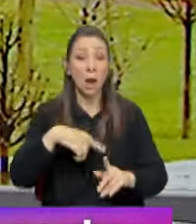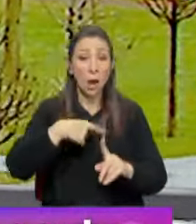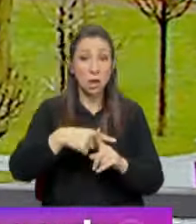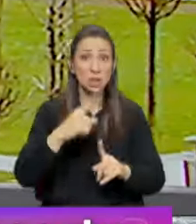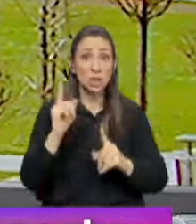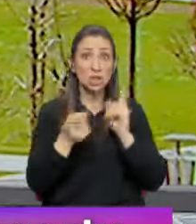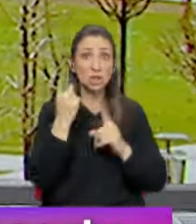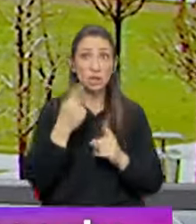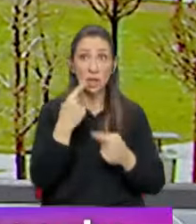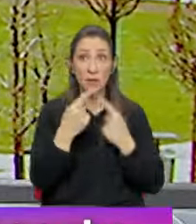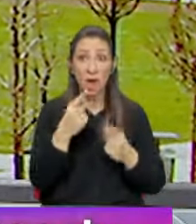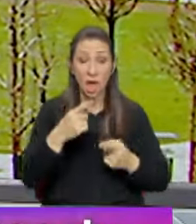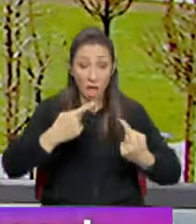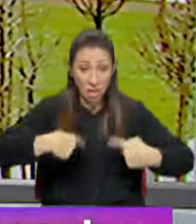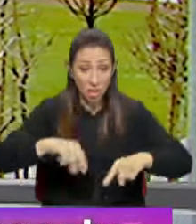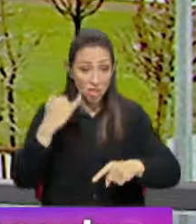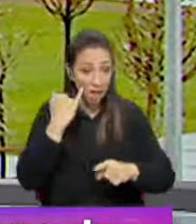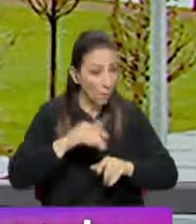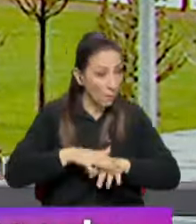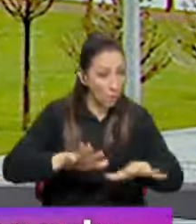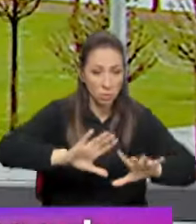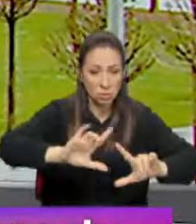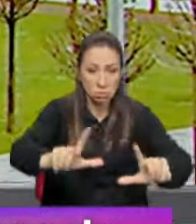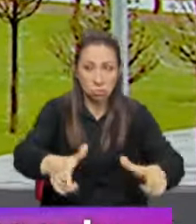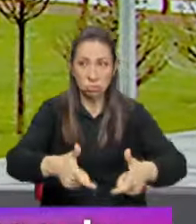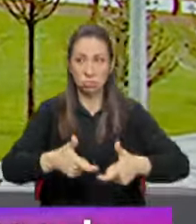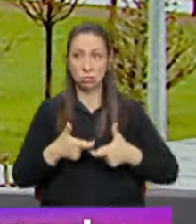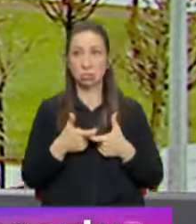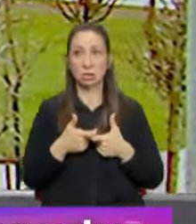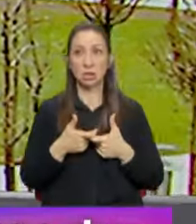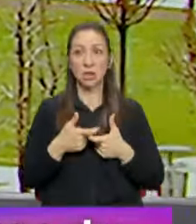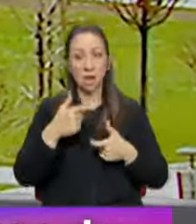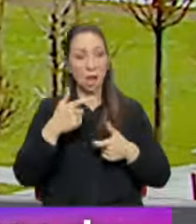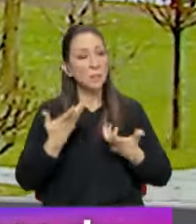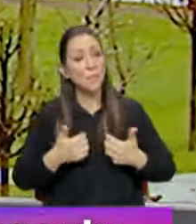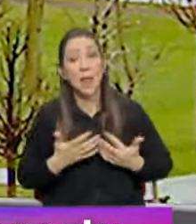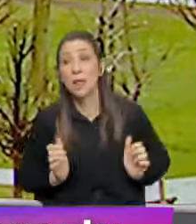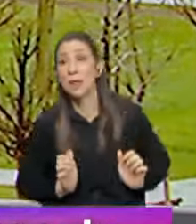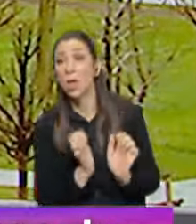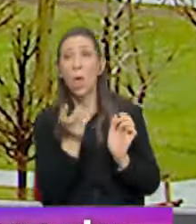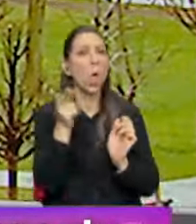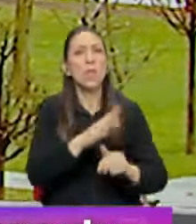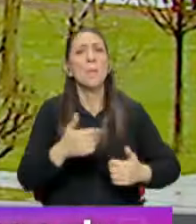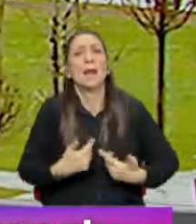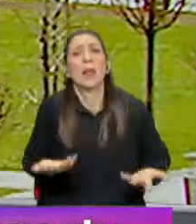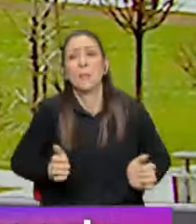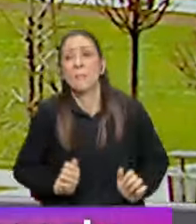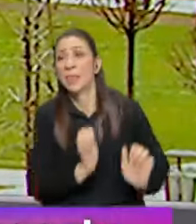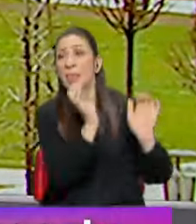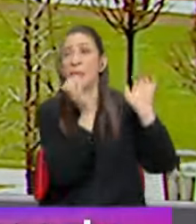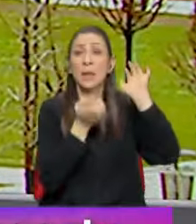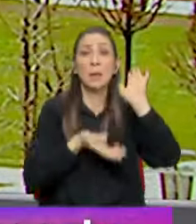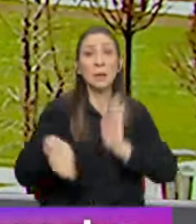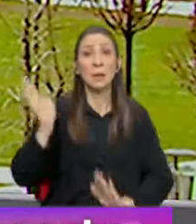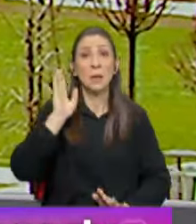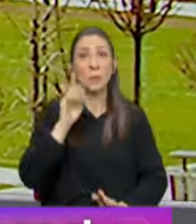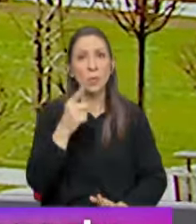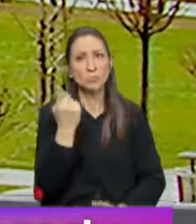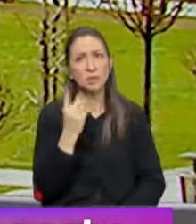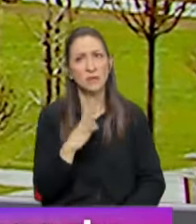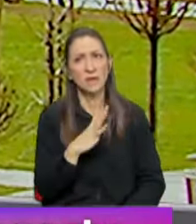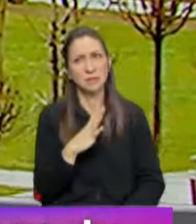çok çarpıcı. Etraftaki telefonlar toplatılmış. Yani kaderlerine terk edilmişler, ölüme terk edilmişler. Böyle bir durum